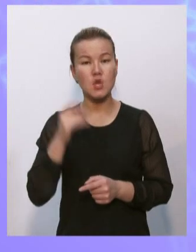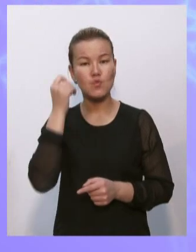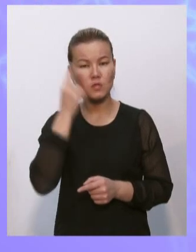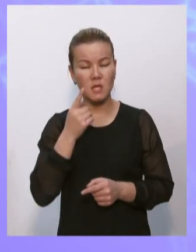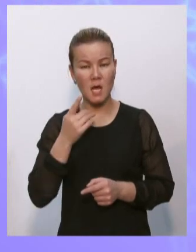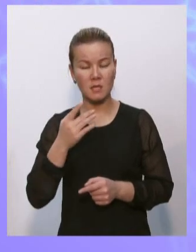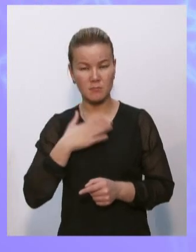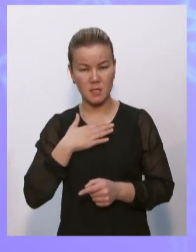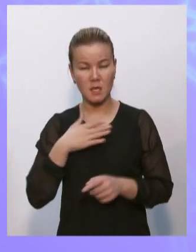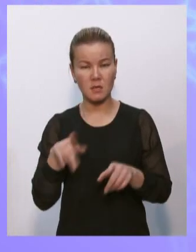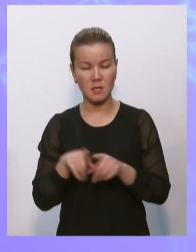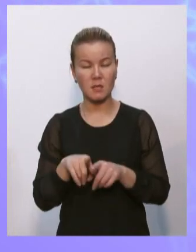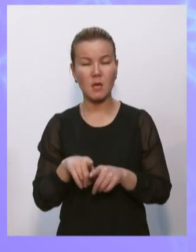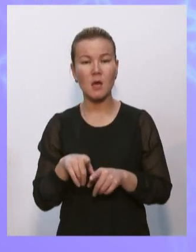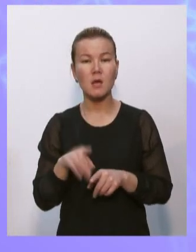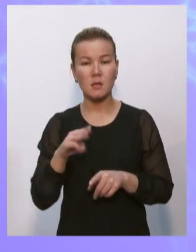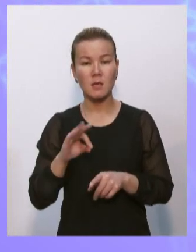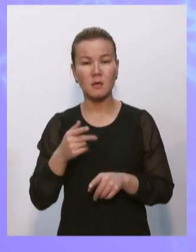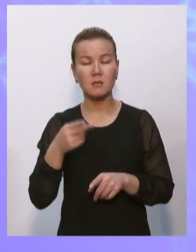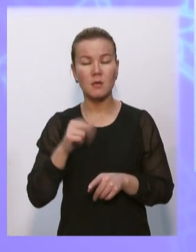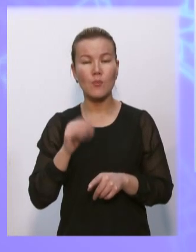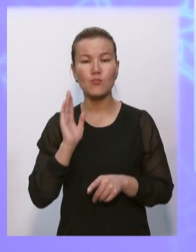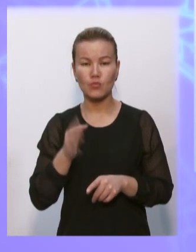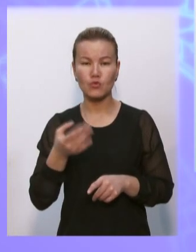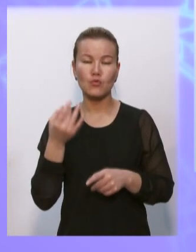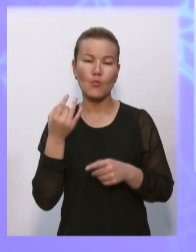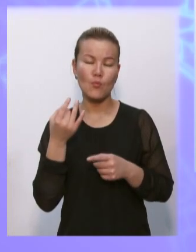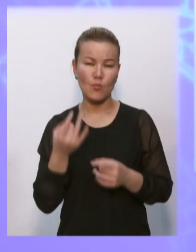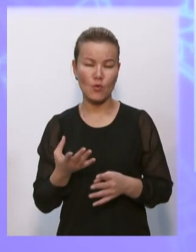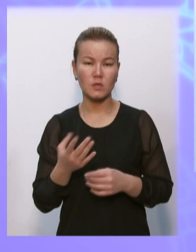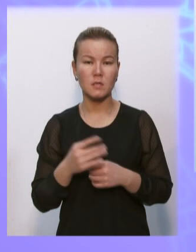узнать меня тогда будет очень просто.